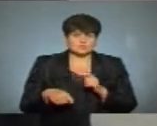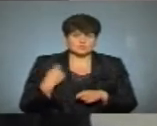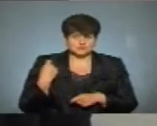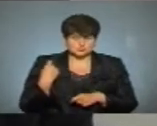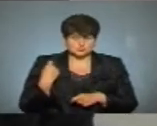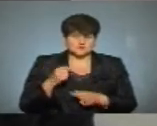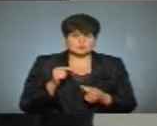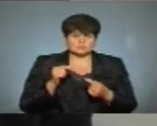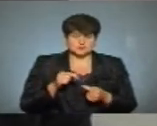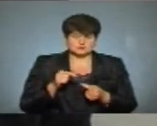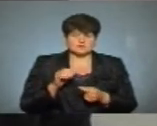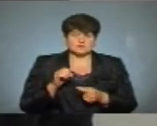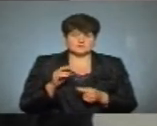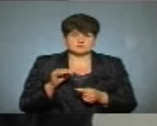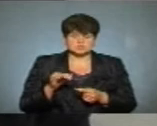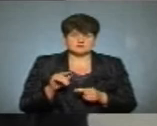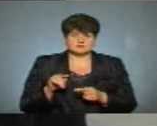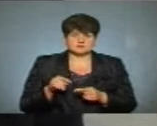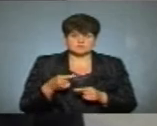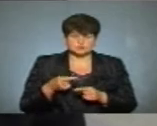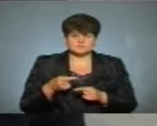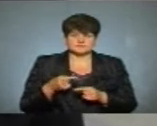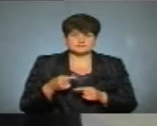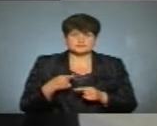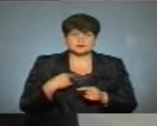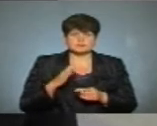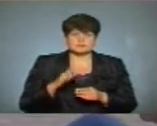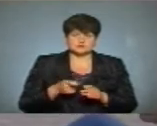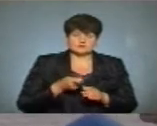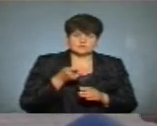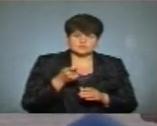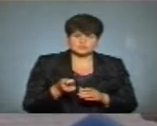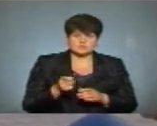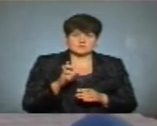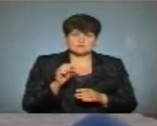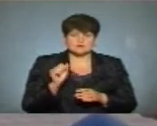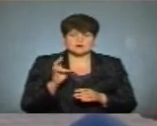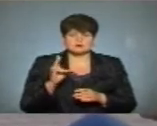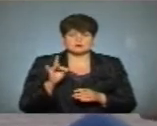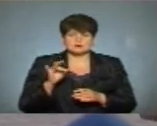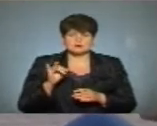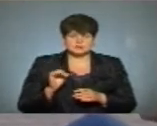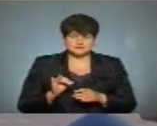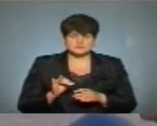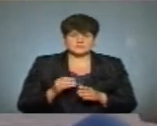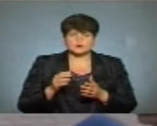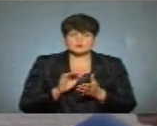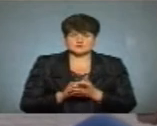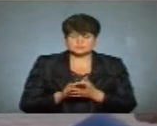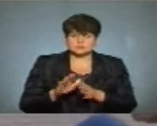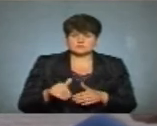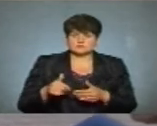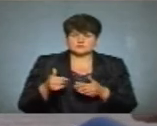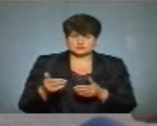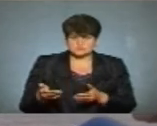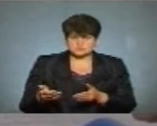порушення протиепідемічних вимог і санітарно-гігієнічних вимог, ми будемо вручати оці банери, ознайомлювати їх, давати